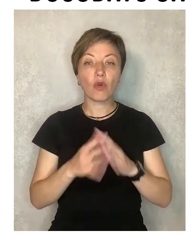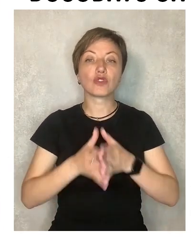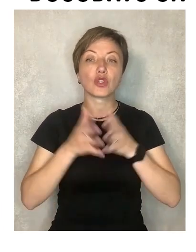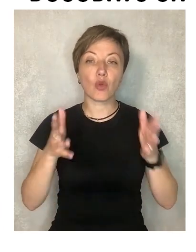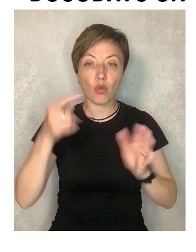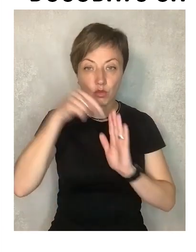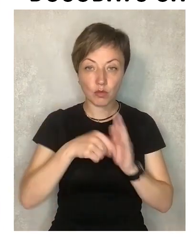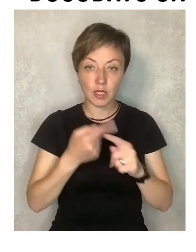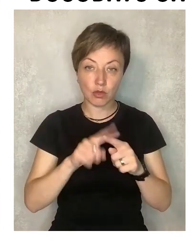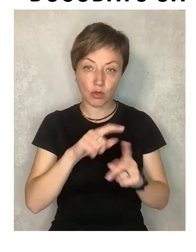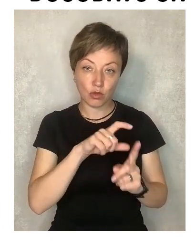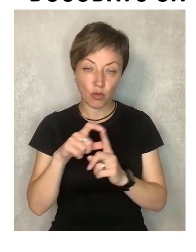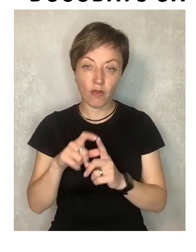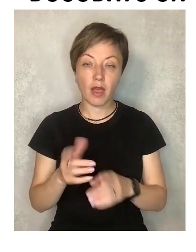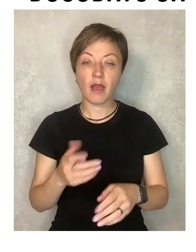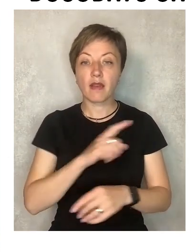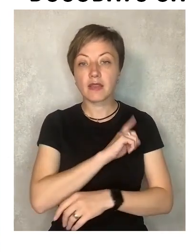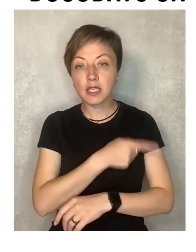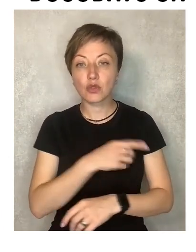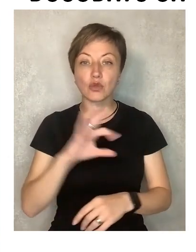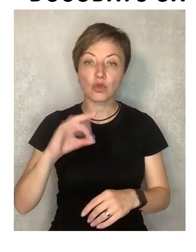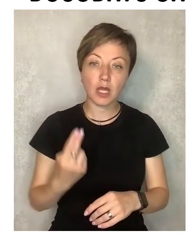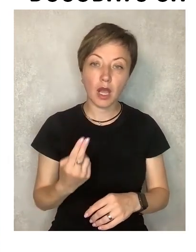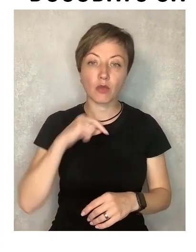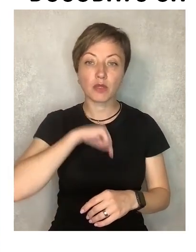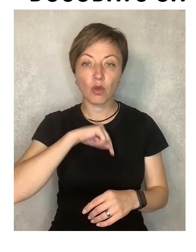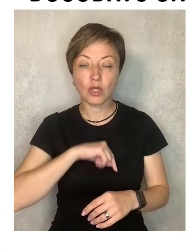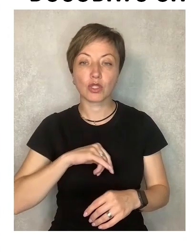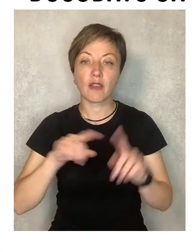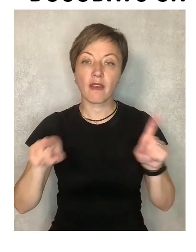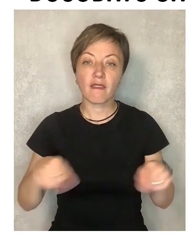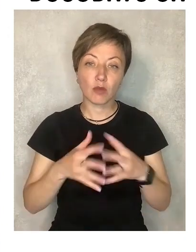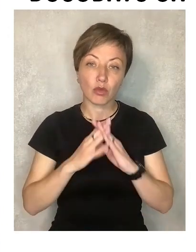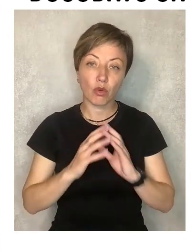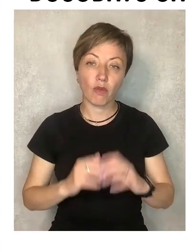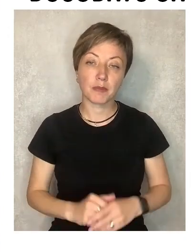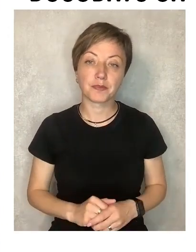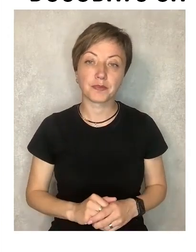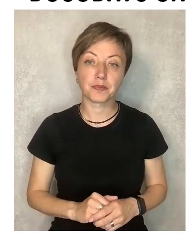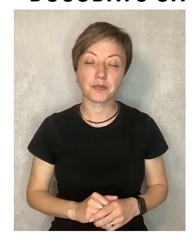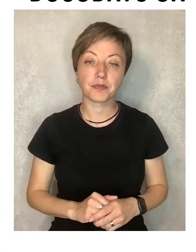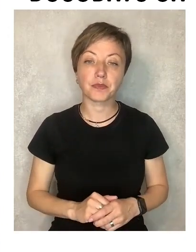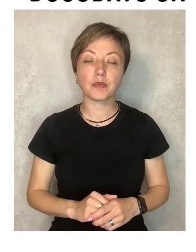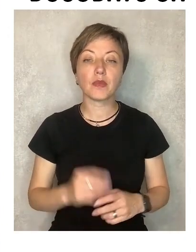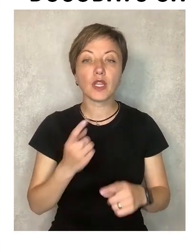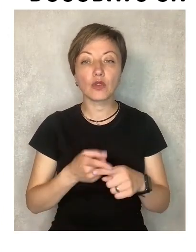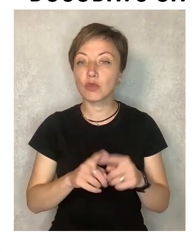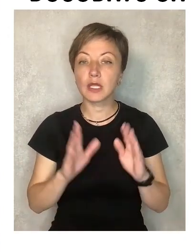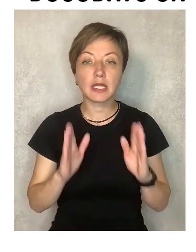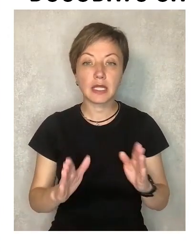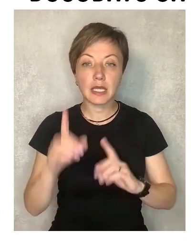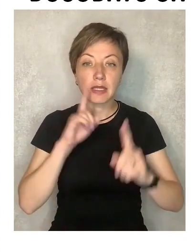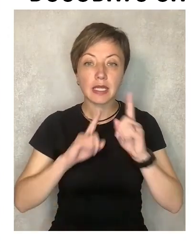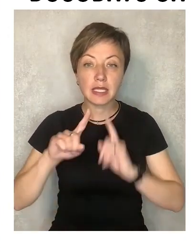цього слова – фізичної, там, соціальної, психологічної відбудови. От. Тому не тільки засідання міських рад, але